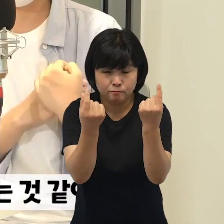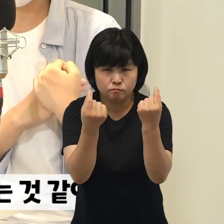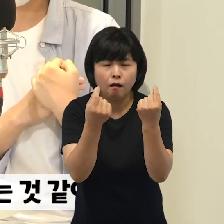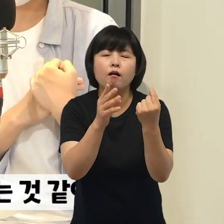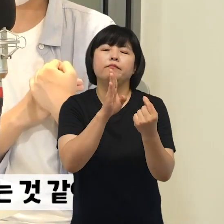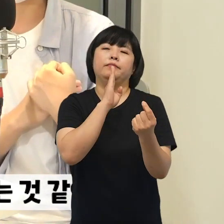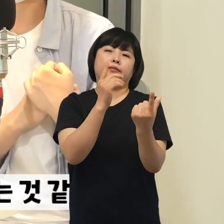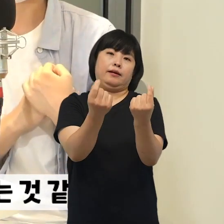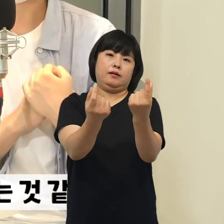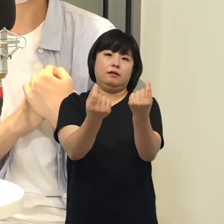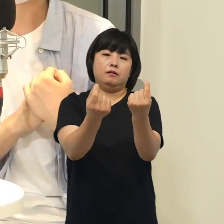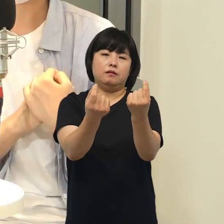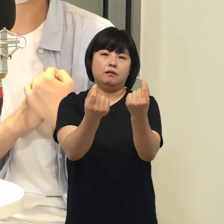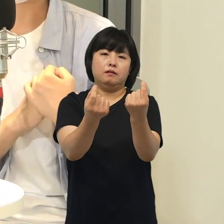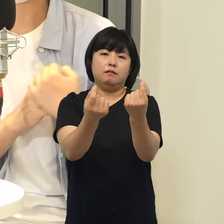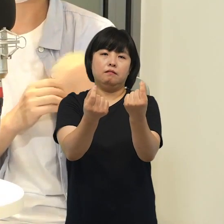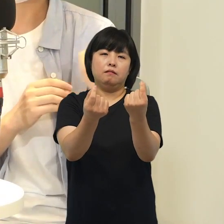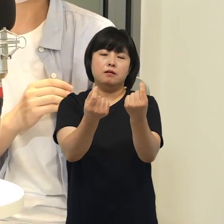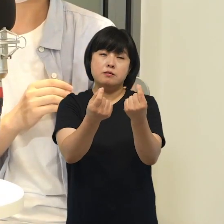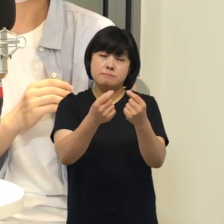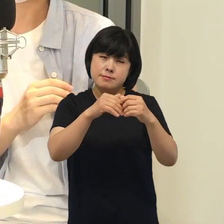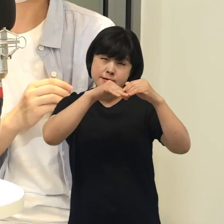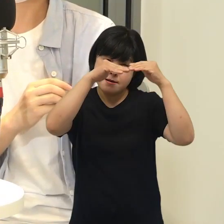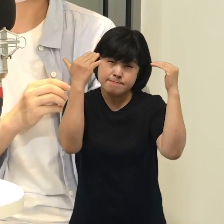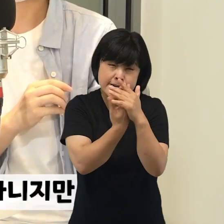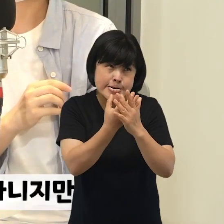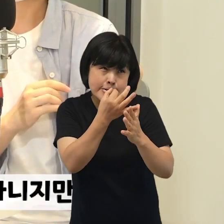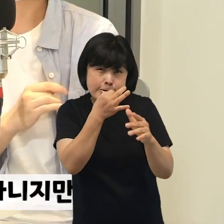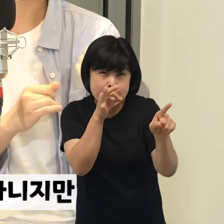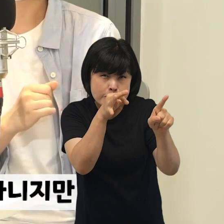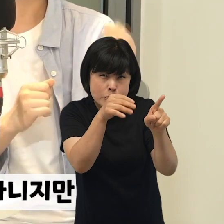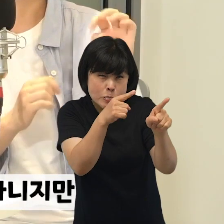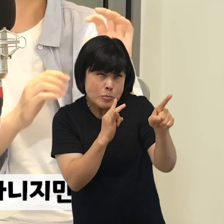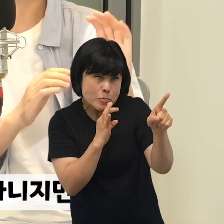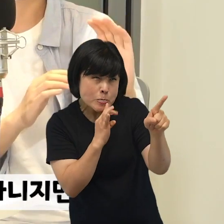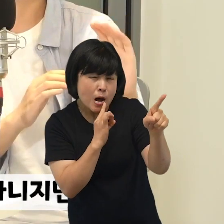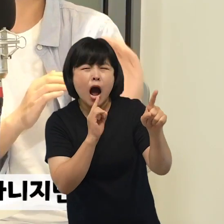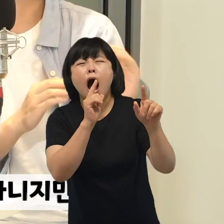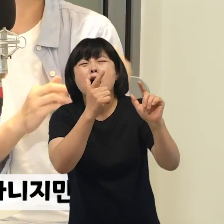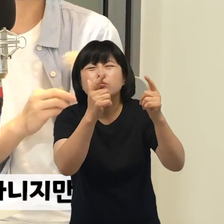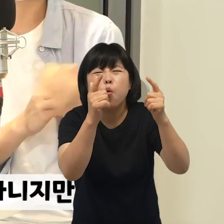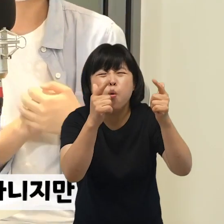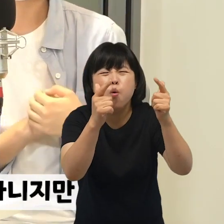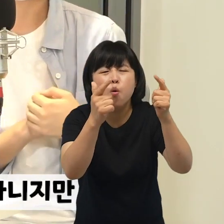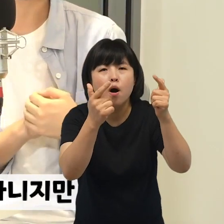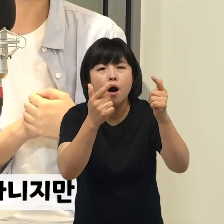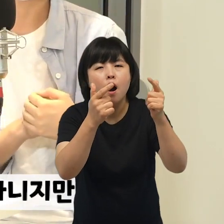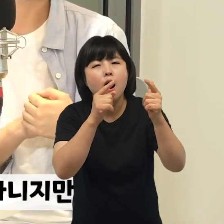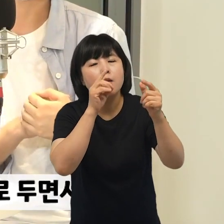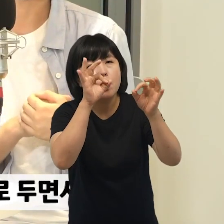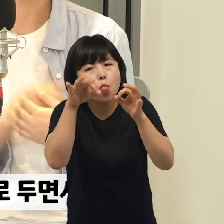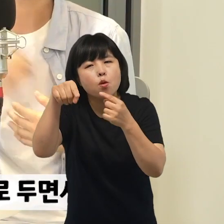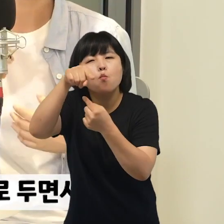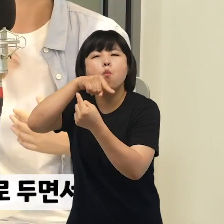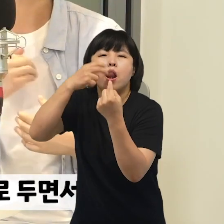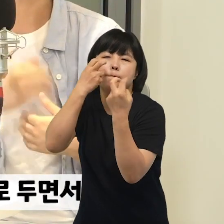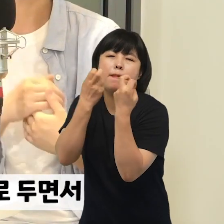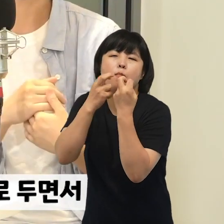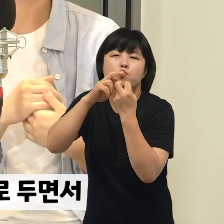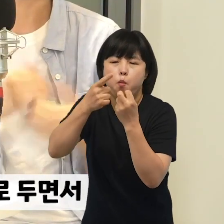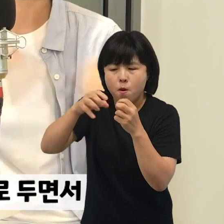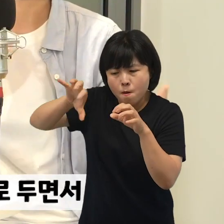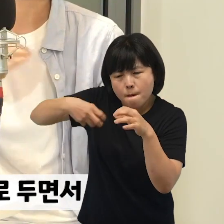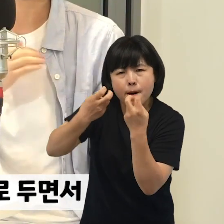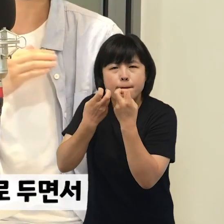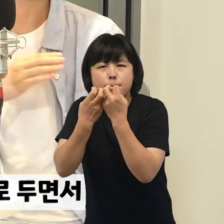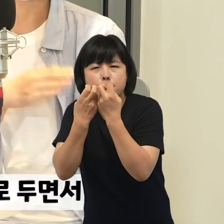느껴지는 면이 있는 것 같아요. 그래서 물론 전부 수익을 그 주식에만 의존하는 건 아니지만 그런 재테크도